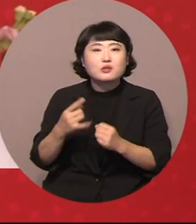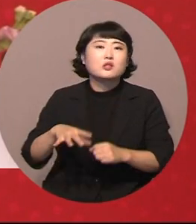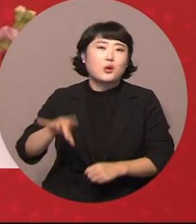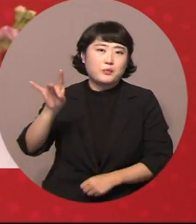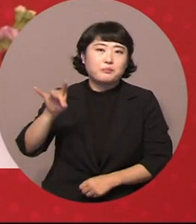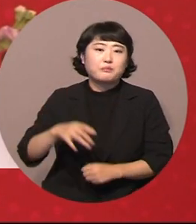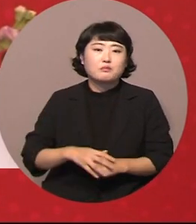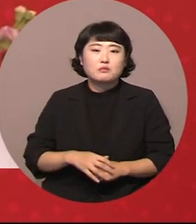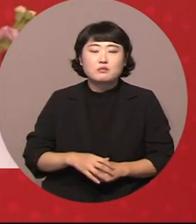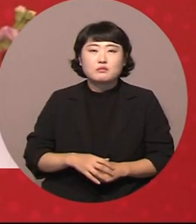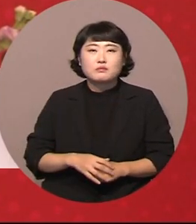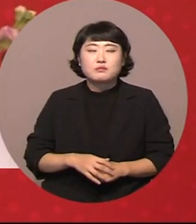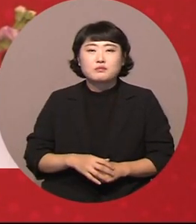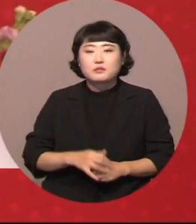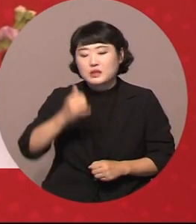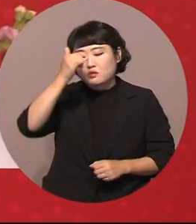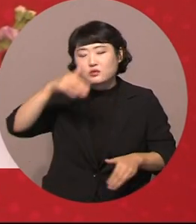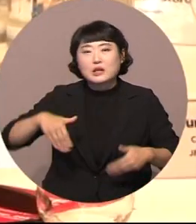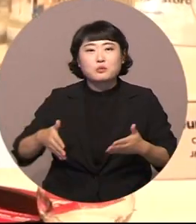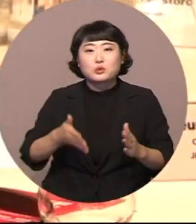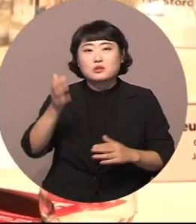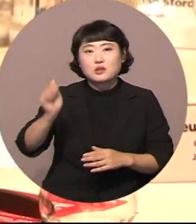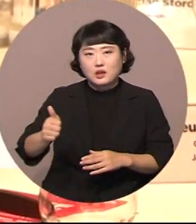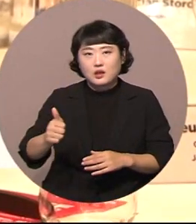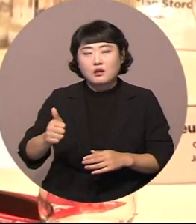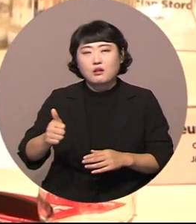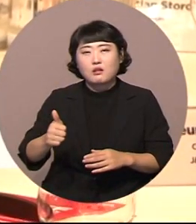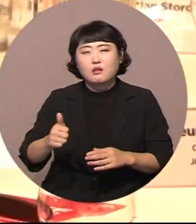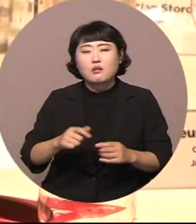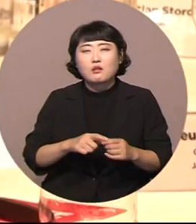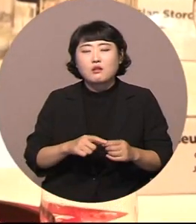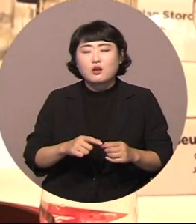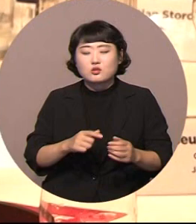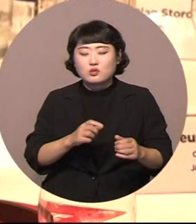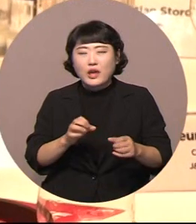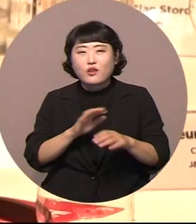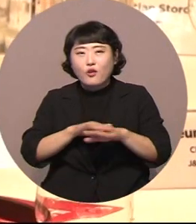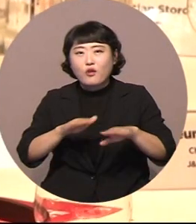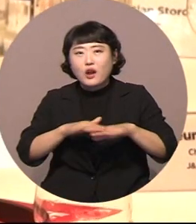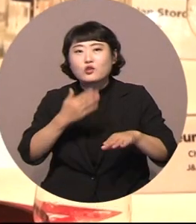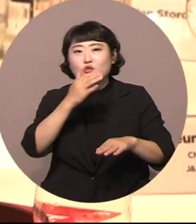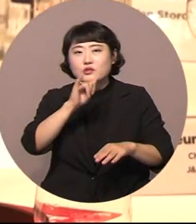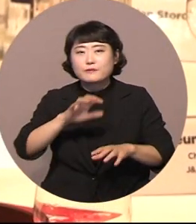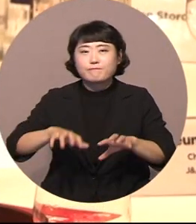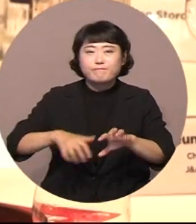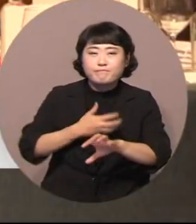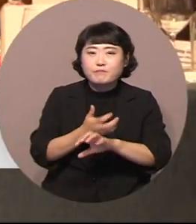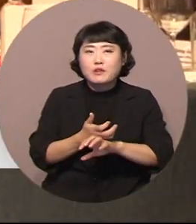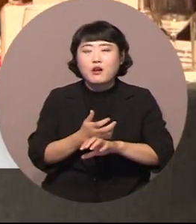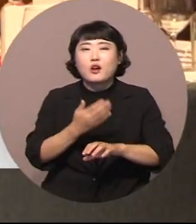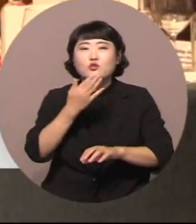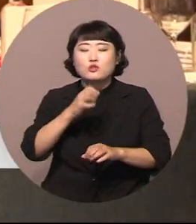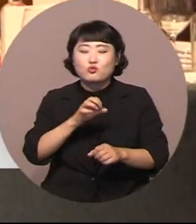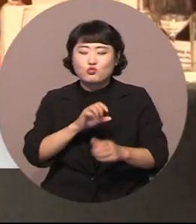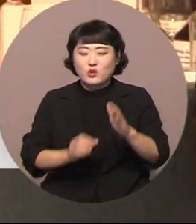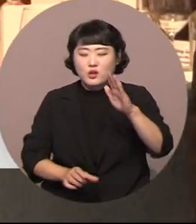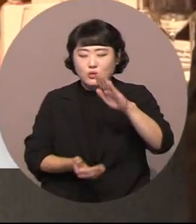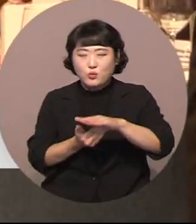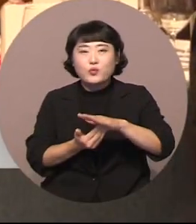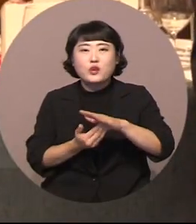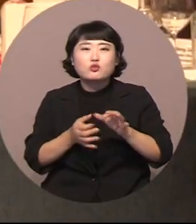김태음 충남지사는 충남이 글로벌 불확실성을 해결할 수 있는 역동적인 최고의 투자처임을